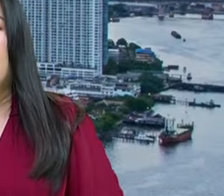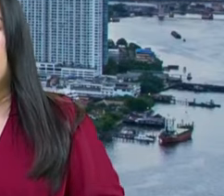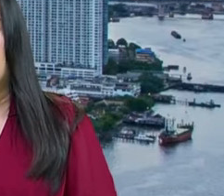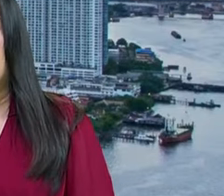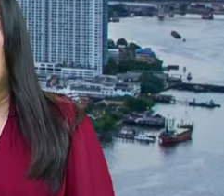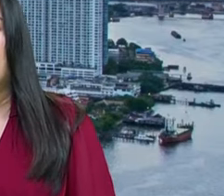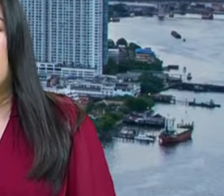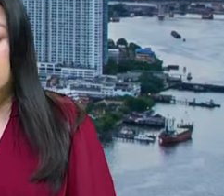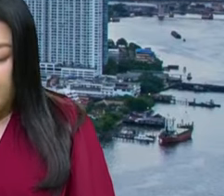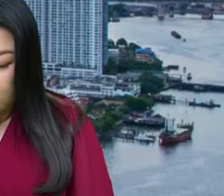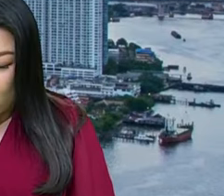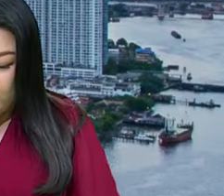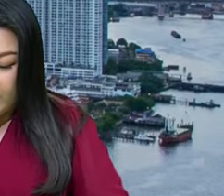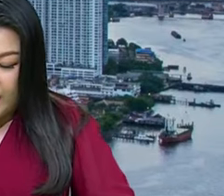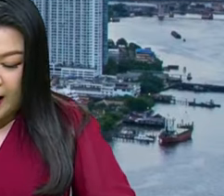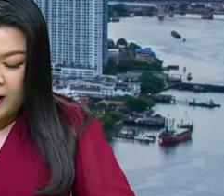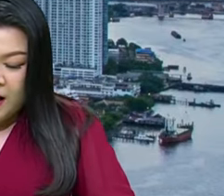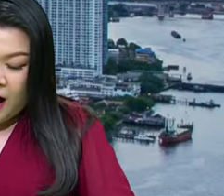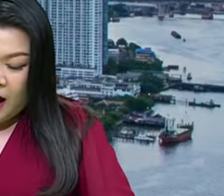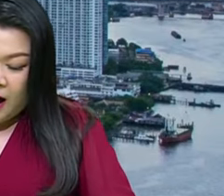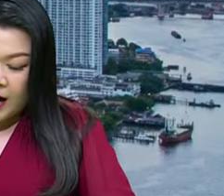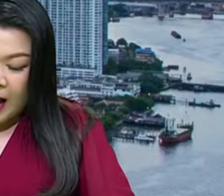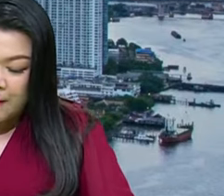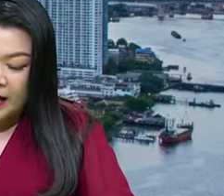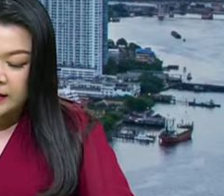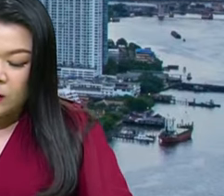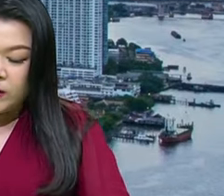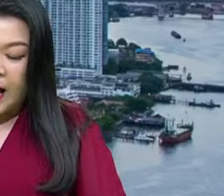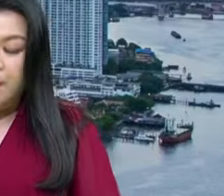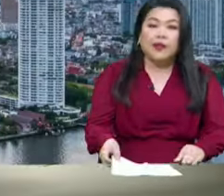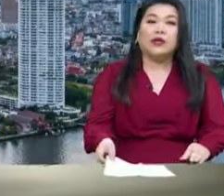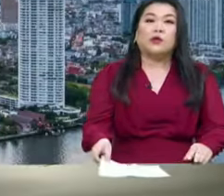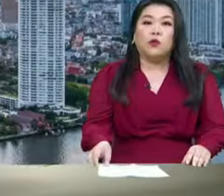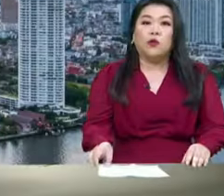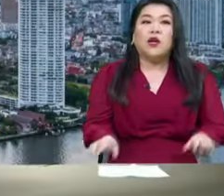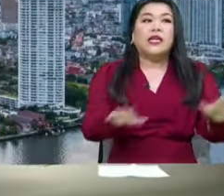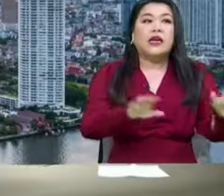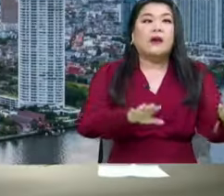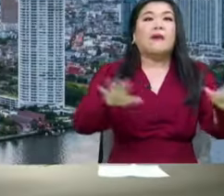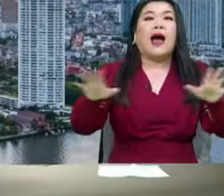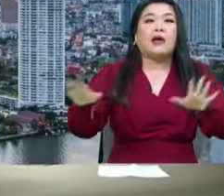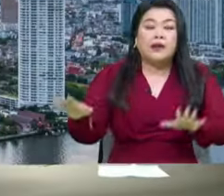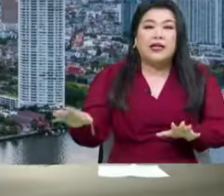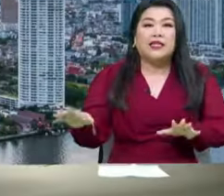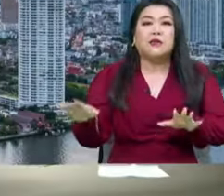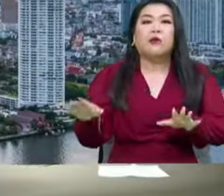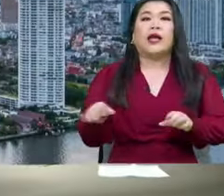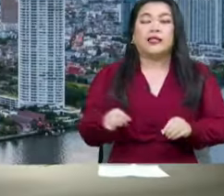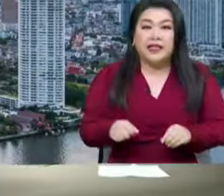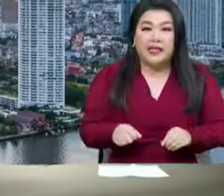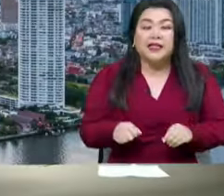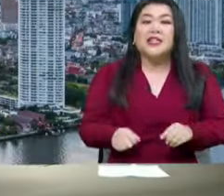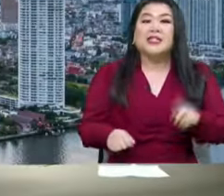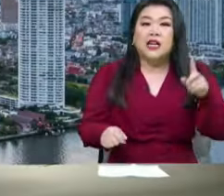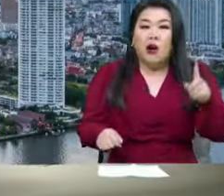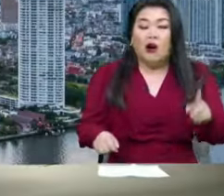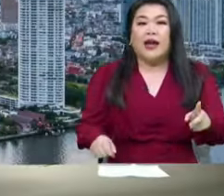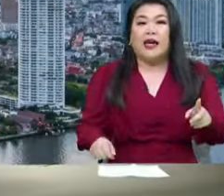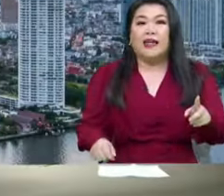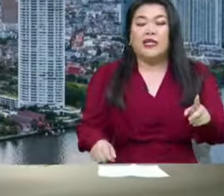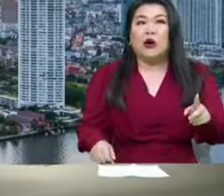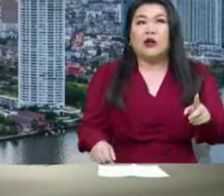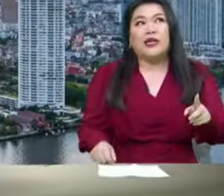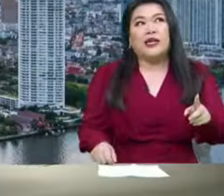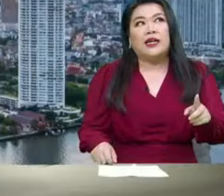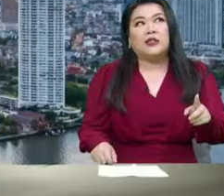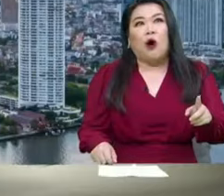เล็กน้อยหลังจากที่คุณรังสิมันโรมเนี่ยนะคะเอ่อกำลังจะลุกถามกระทู้ที่ไปพาดพิงถึงคุณทักษิณซึ่งก่อน